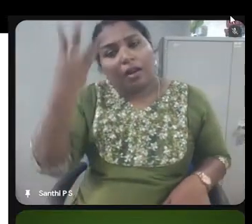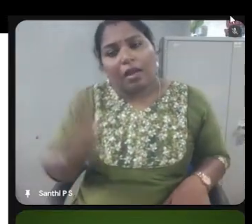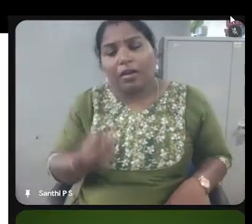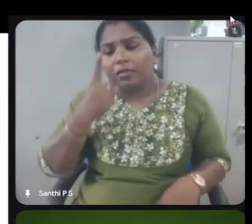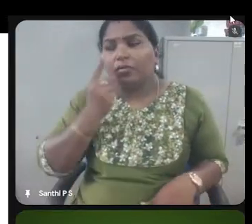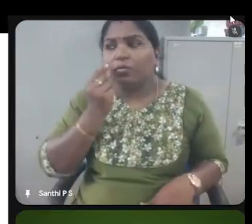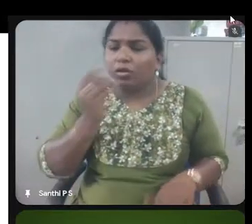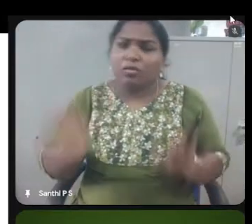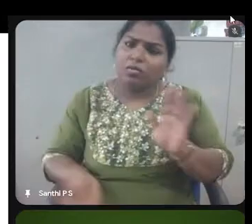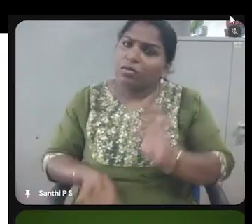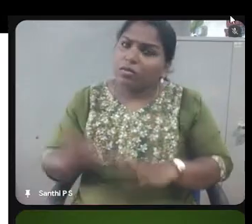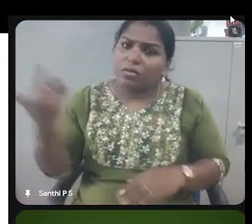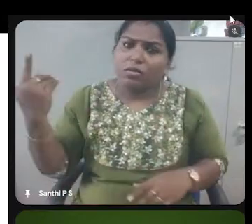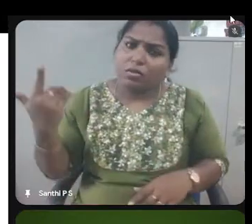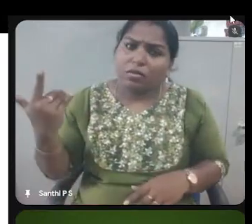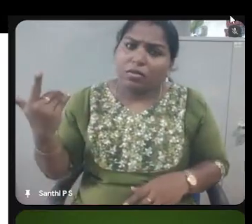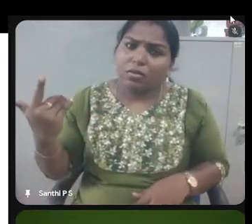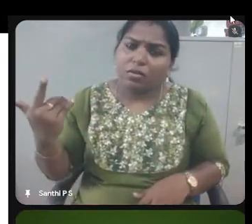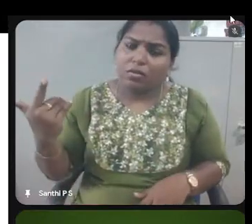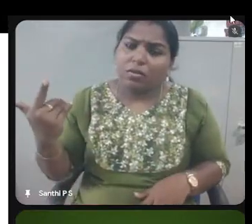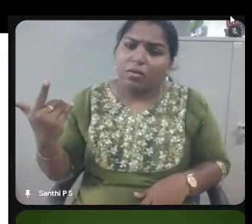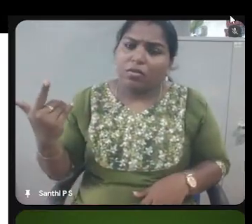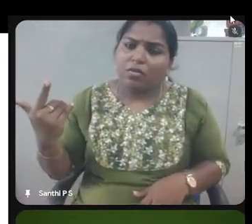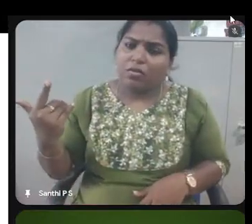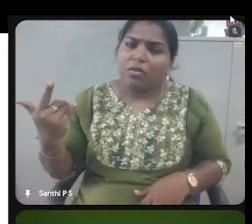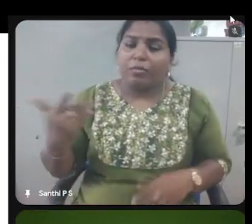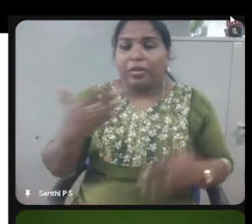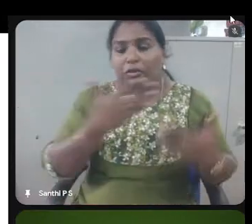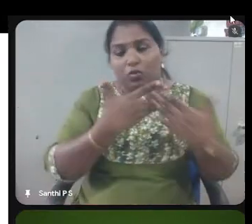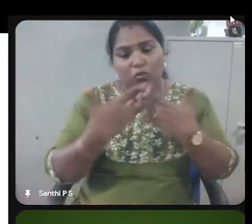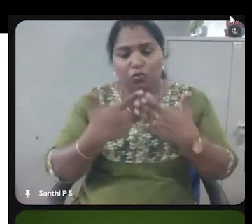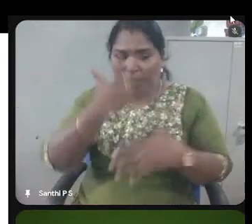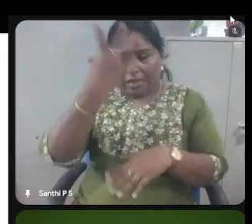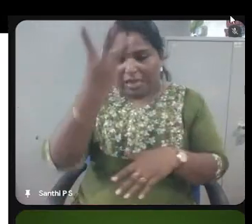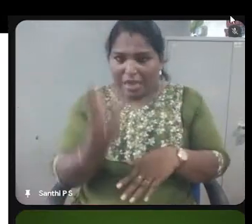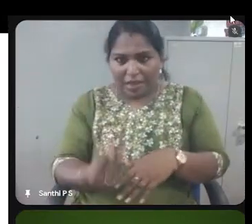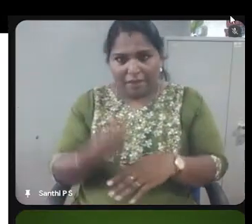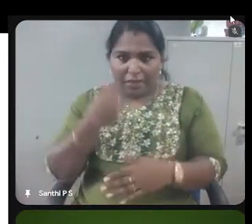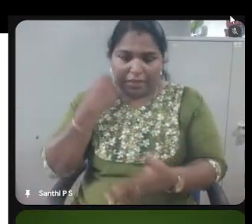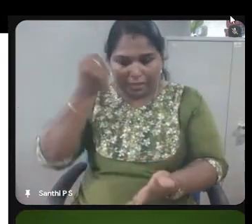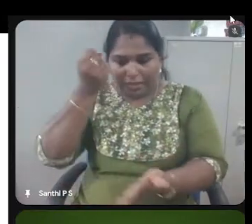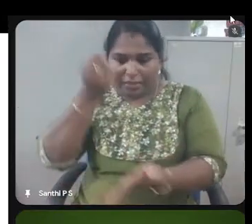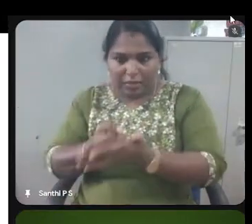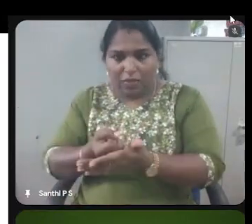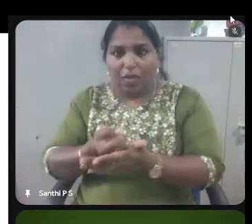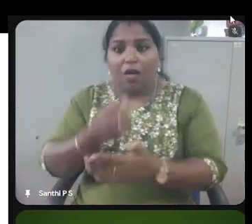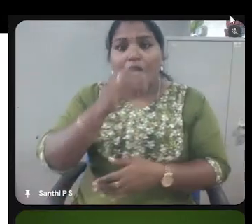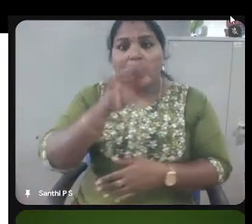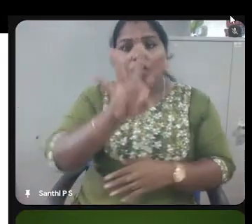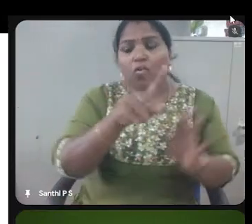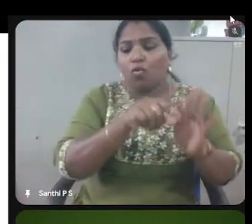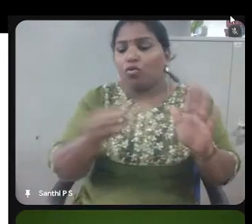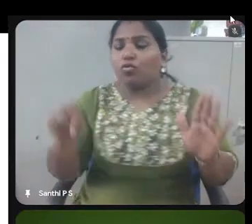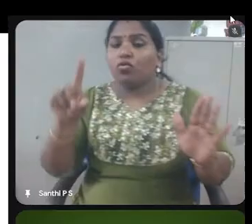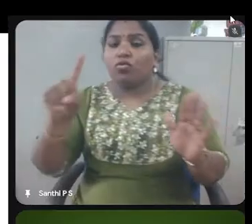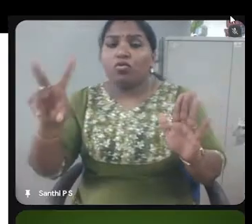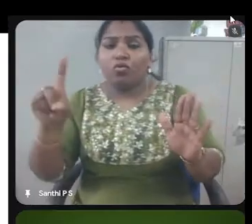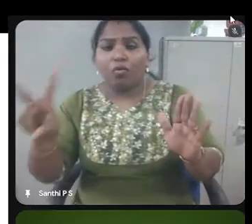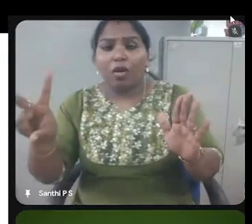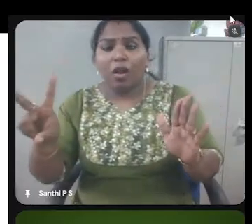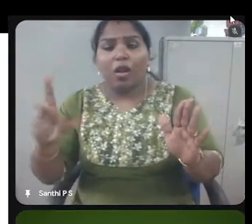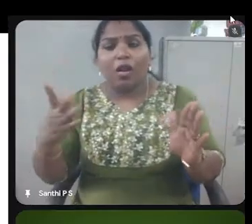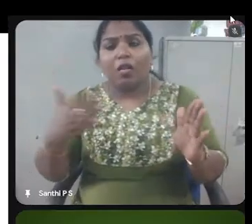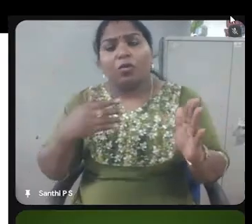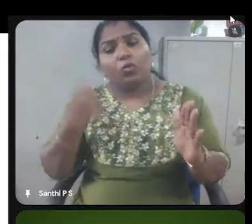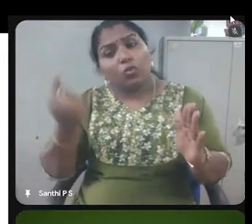ഇത് ഏകദേശം ഒരു വൈകുന്നേരം സ്കൂൾ വിട്ട് വന്ന് ഒരു 4 o'clock ടു നൈറ്റ് 12 o'clock വരെ കണ്ടിന്യൂസ്ലി